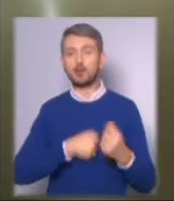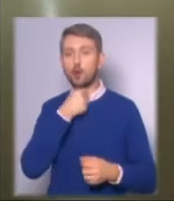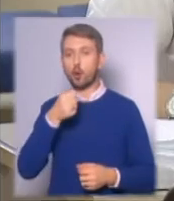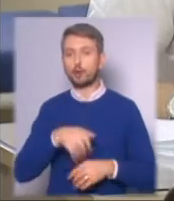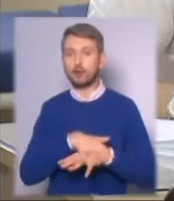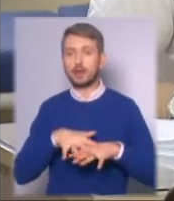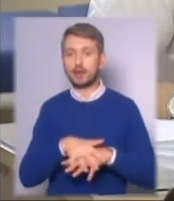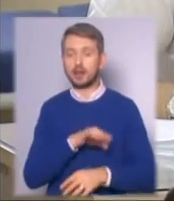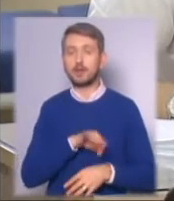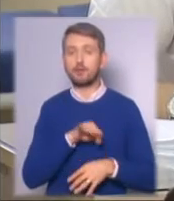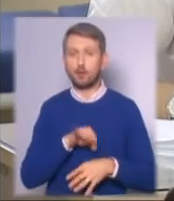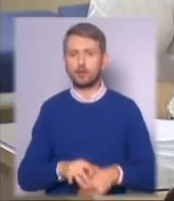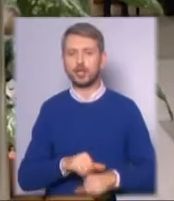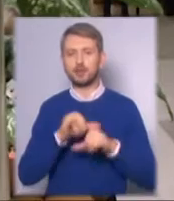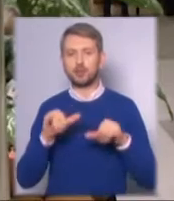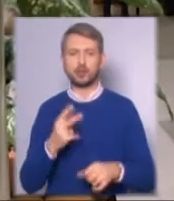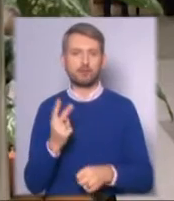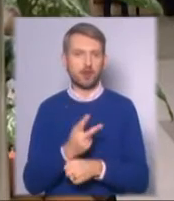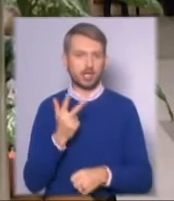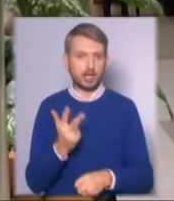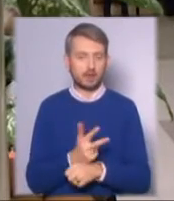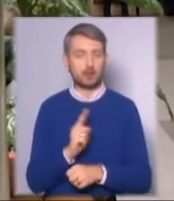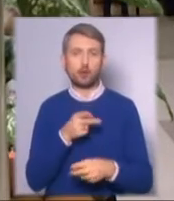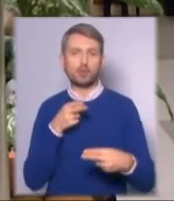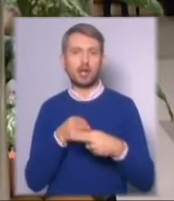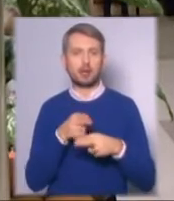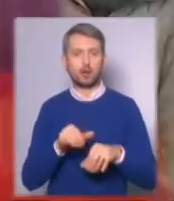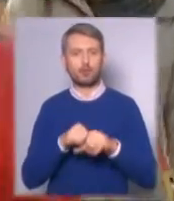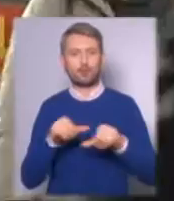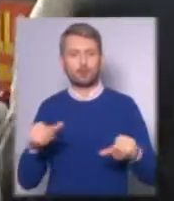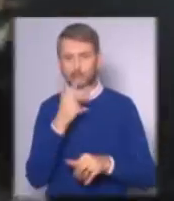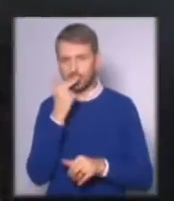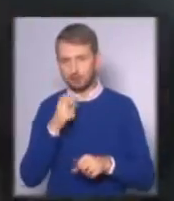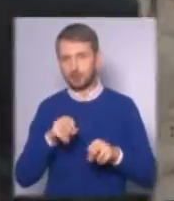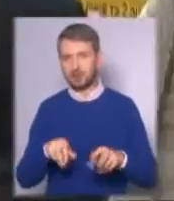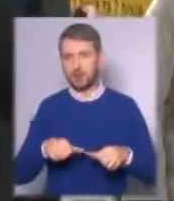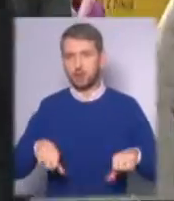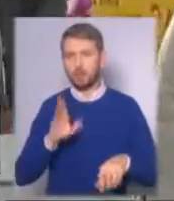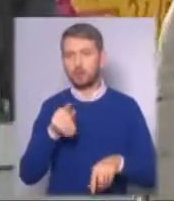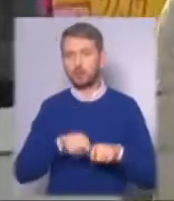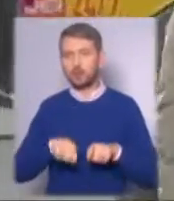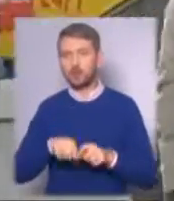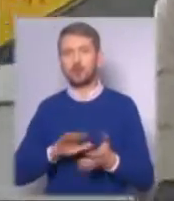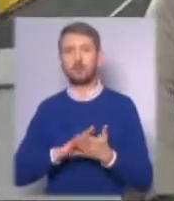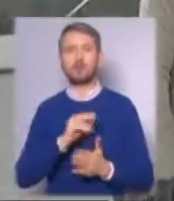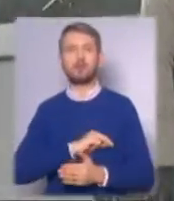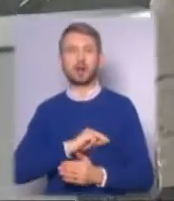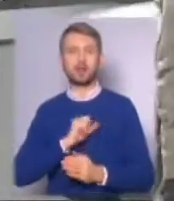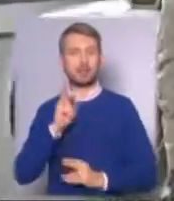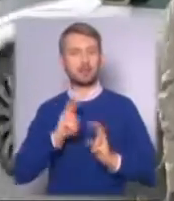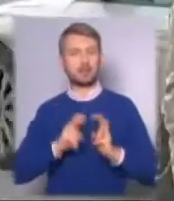населення захворюваність збільшилася у 2-3 рази. Аби зарадити розповсюдженню грипу, спеціальні комісії перевірятимуть умови праці на